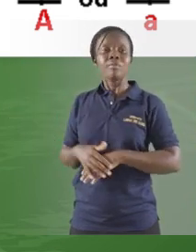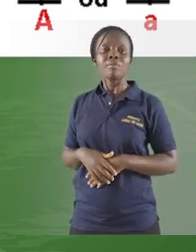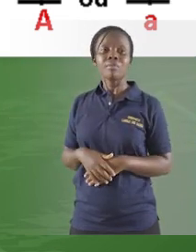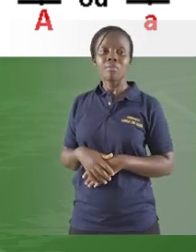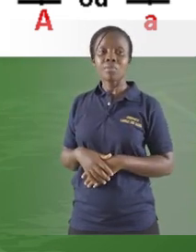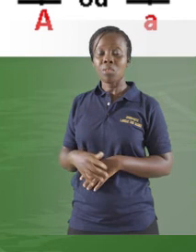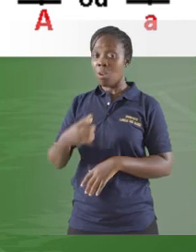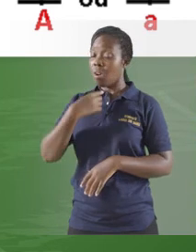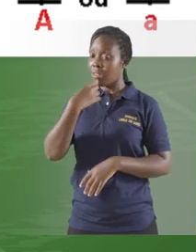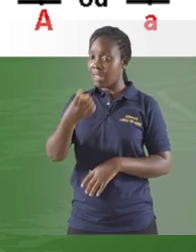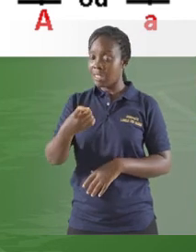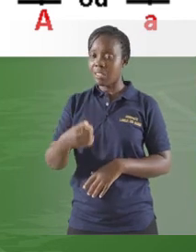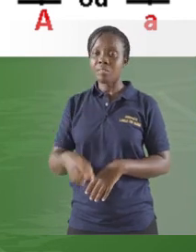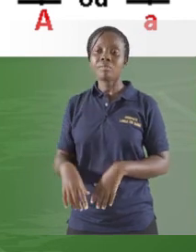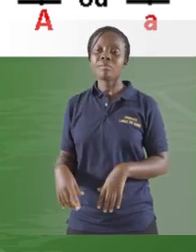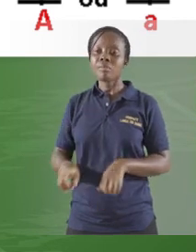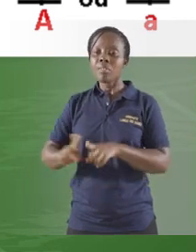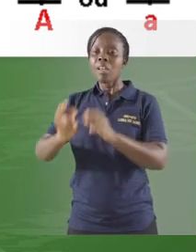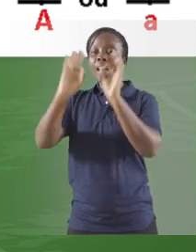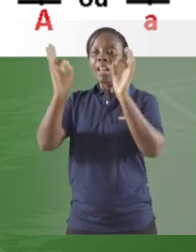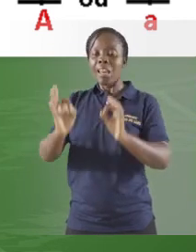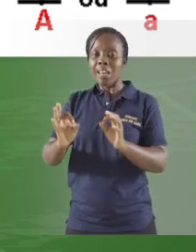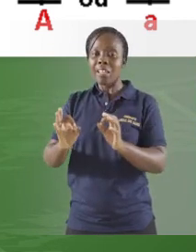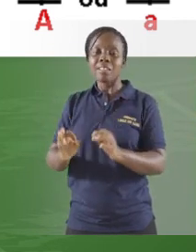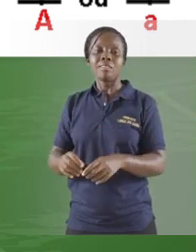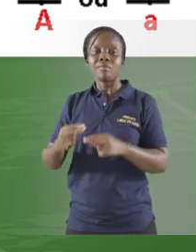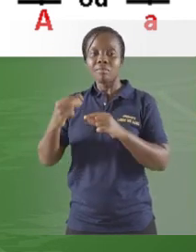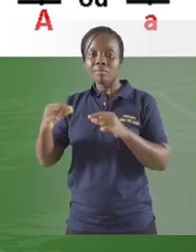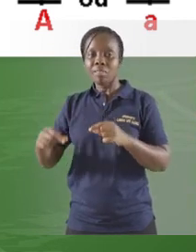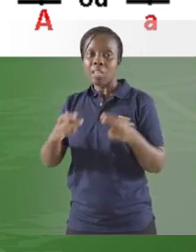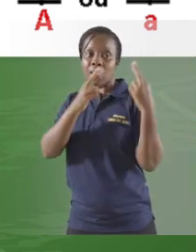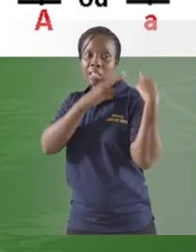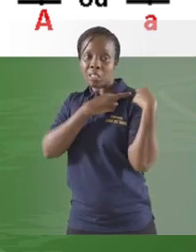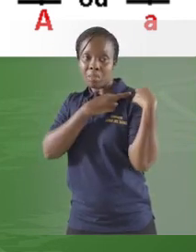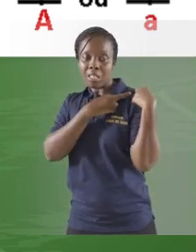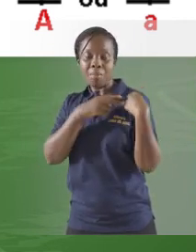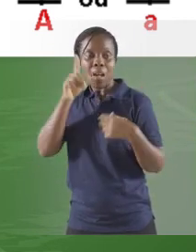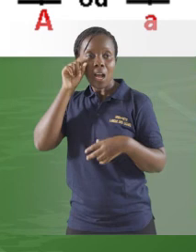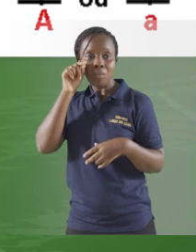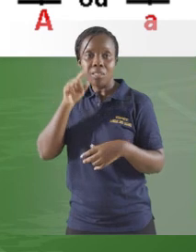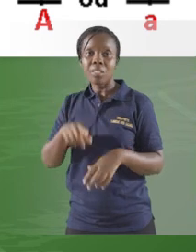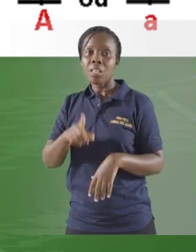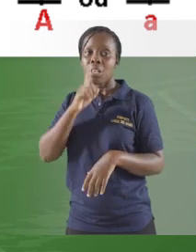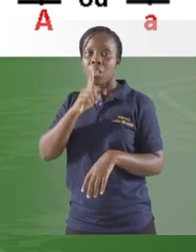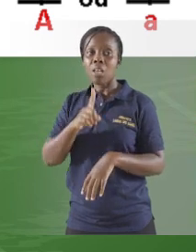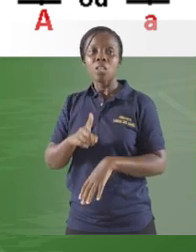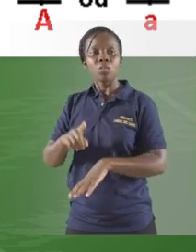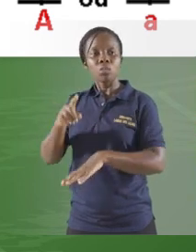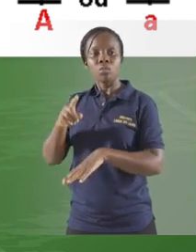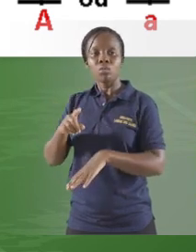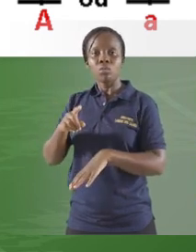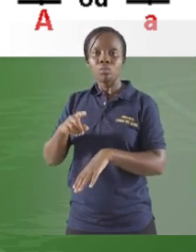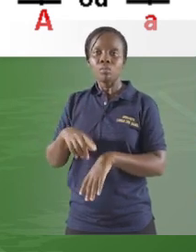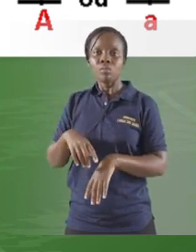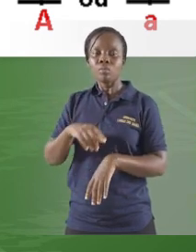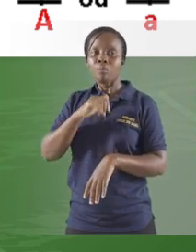de l'albinisme est porté par un autosome. Donc, pour l'écriture des génotypes,